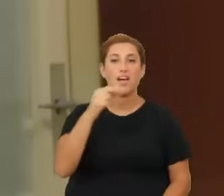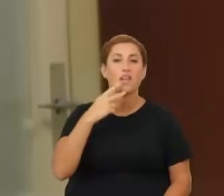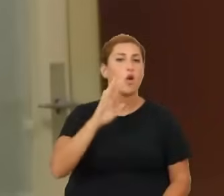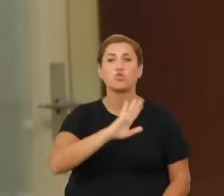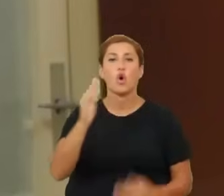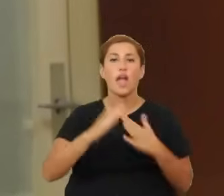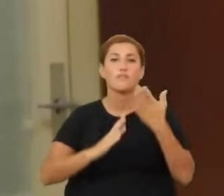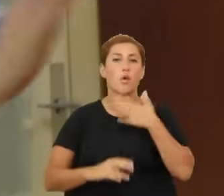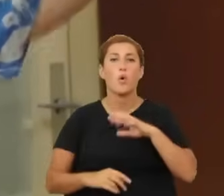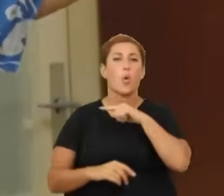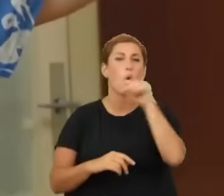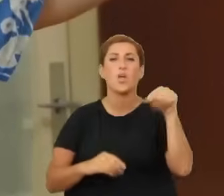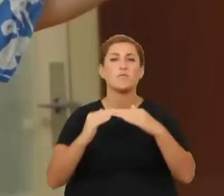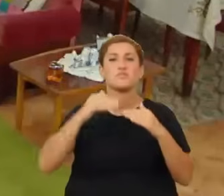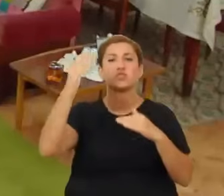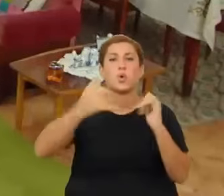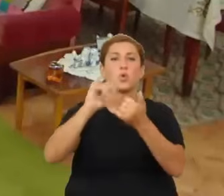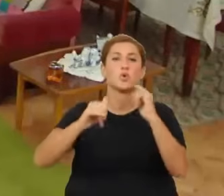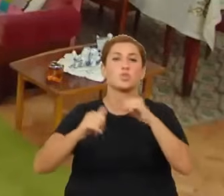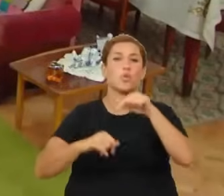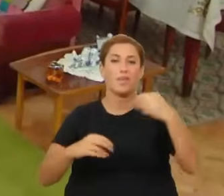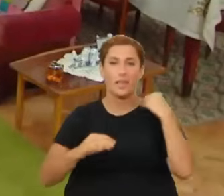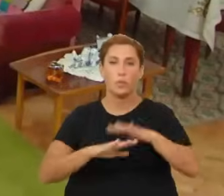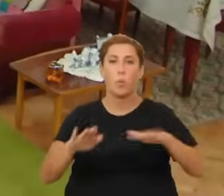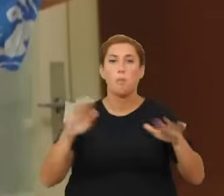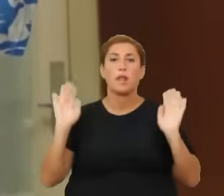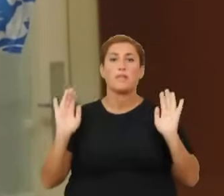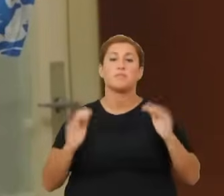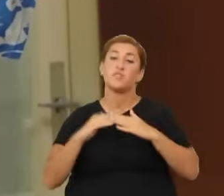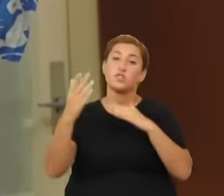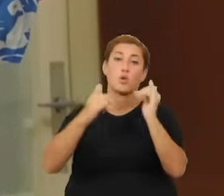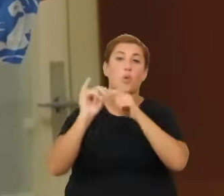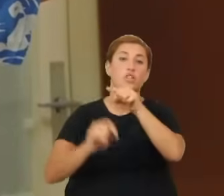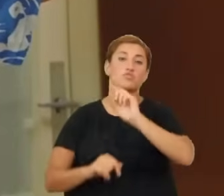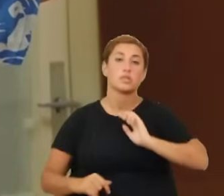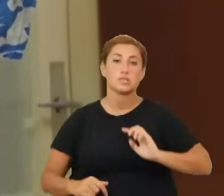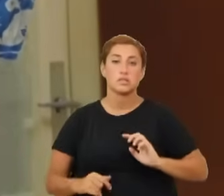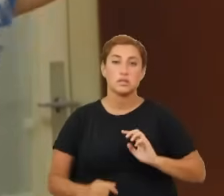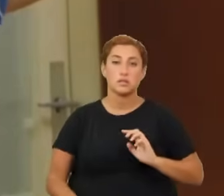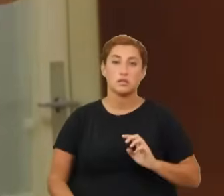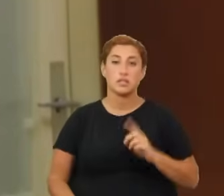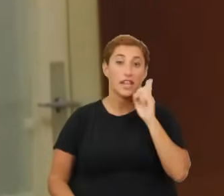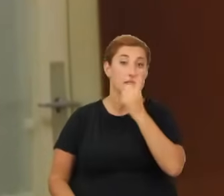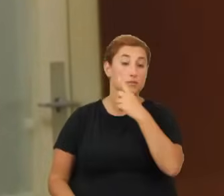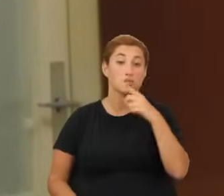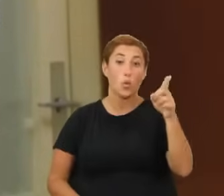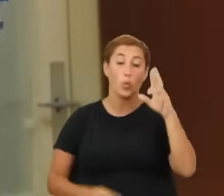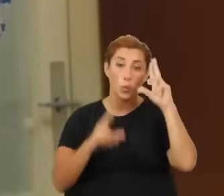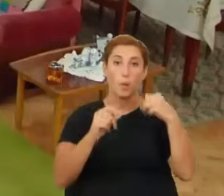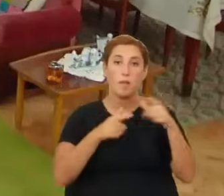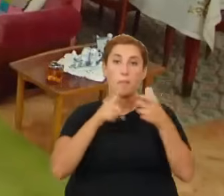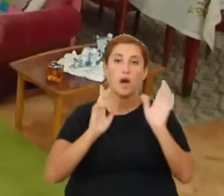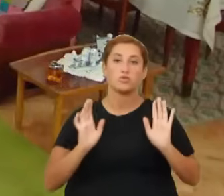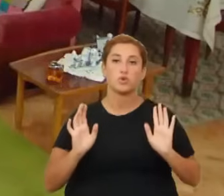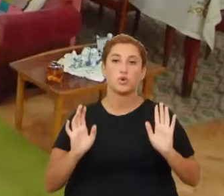mı? Yok evde yağlı kağıt. Öyle şeyler dışarıda oynayacaksın. Onları daha yeni toparladım ben ortalığı. Dışarıda oynayacaksın onları. Bak, enişten uyuyor. Ben de bağırtıyorsun